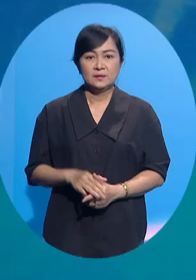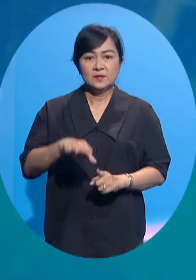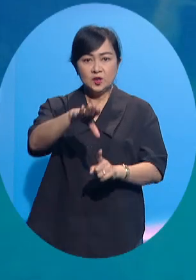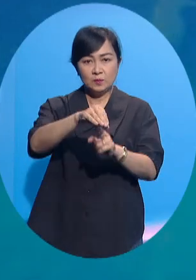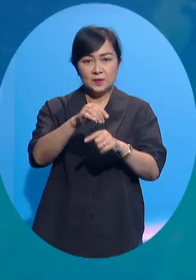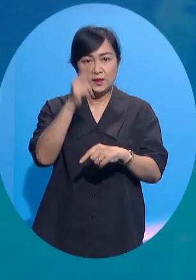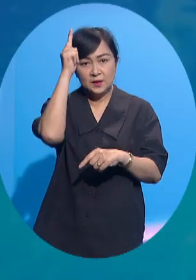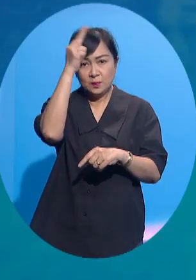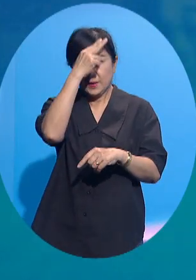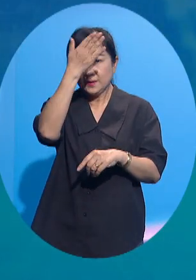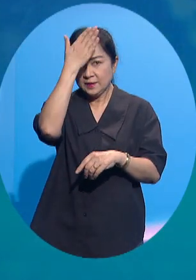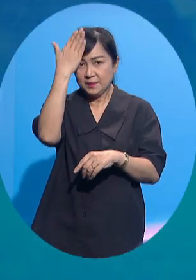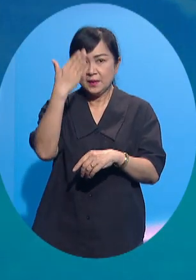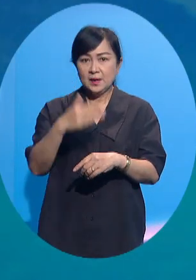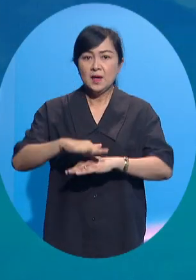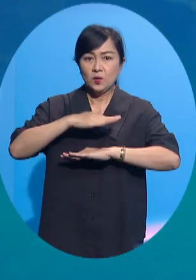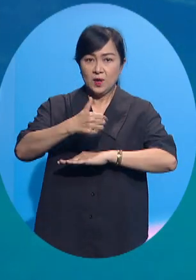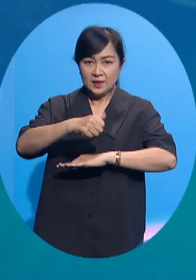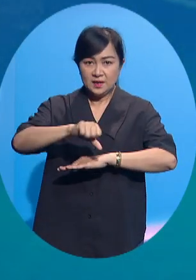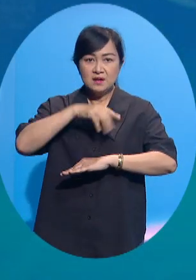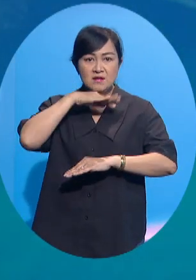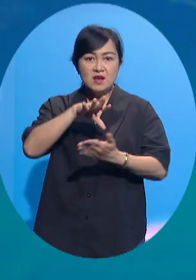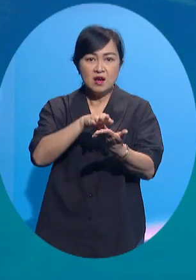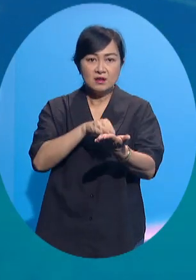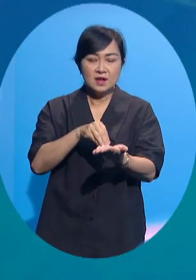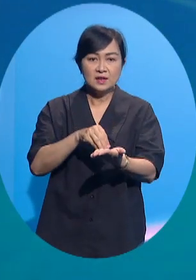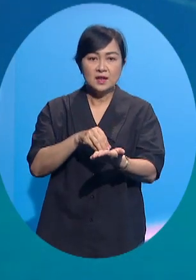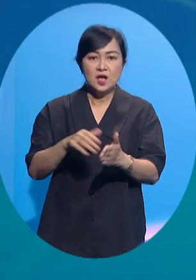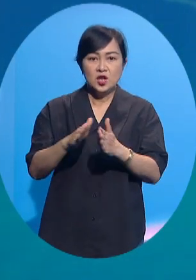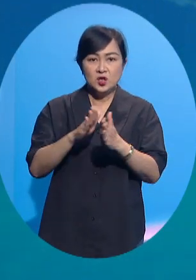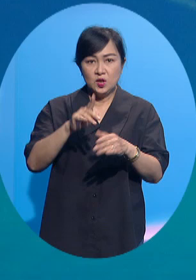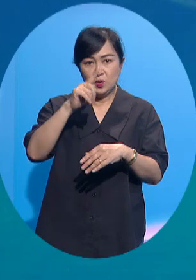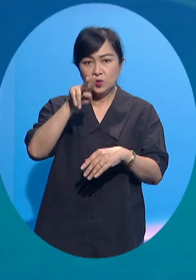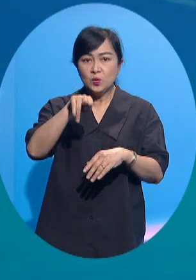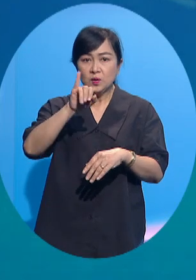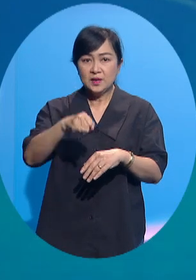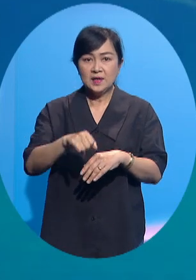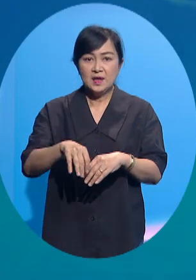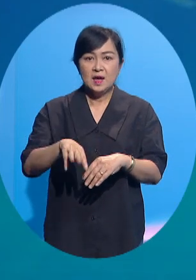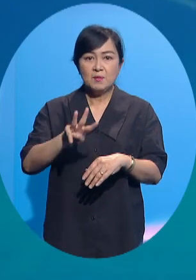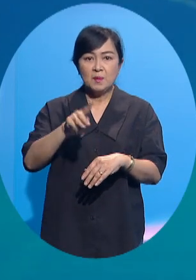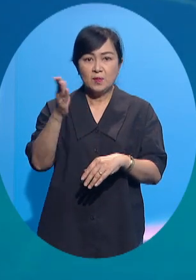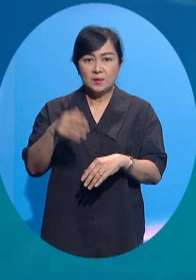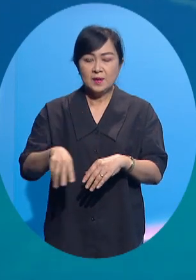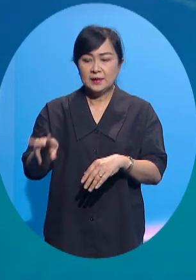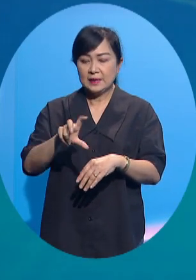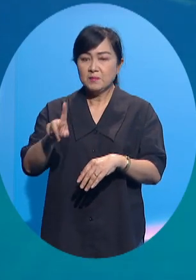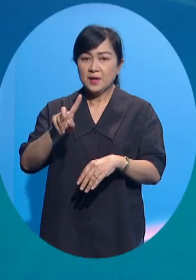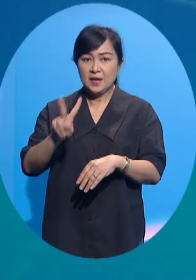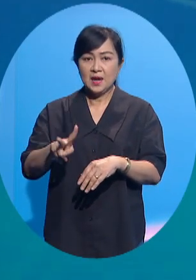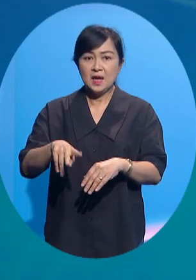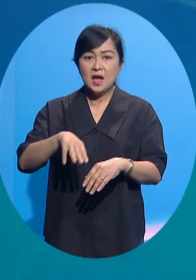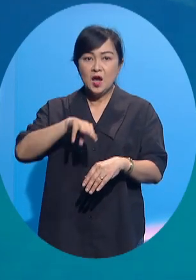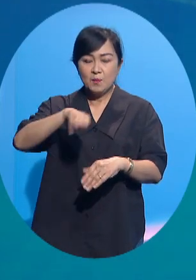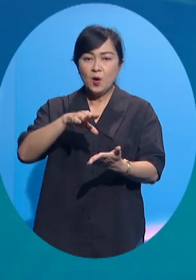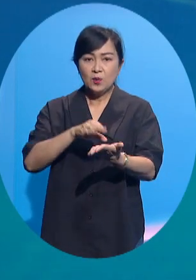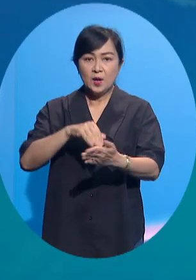mới đây thông tin từ tỉnh Long An cho biết kết quả đánh giá ô nhiễm đất trên địa bàn tỉnh này có nhiều điểm đáng chú ý khi mà 31/81 mẫu